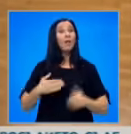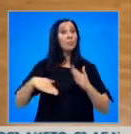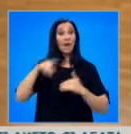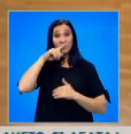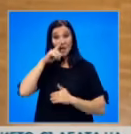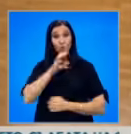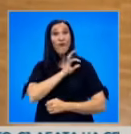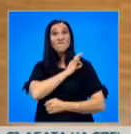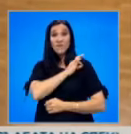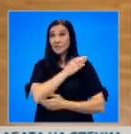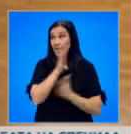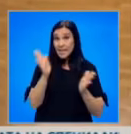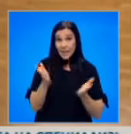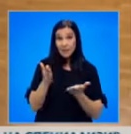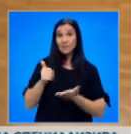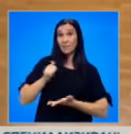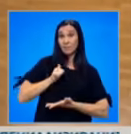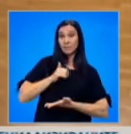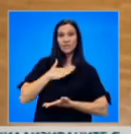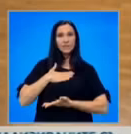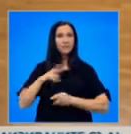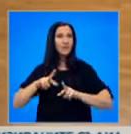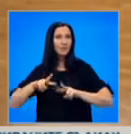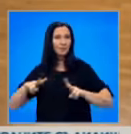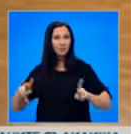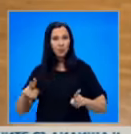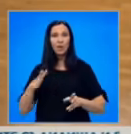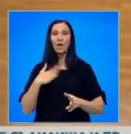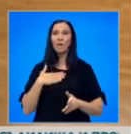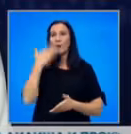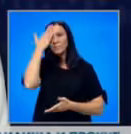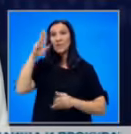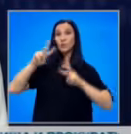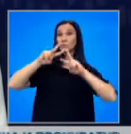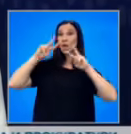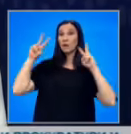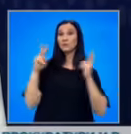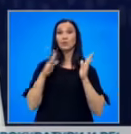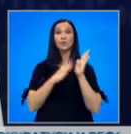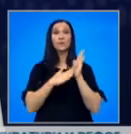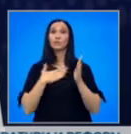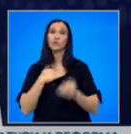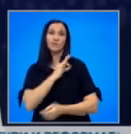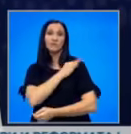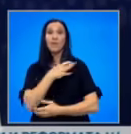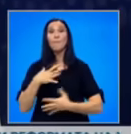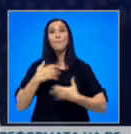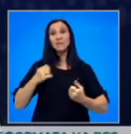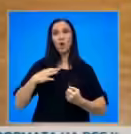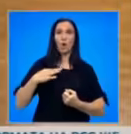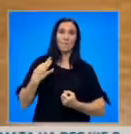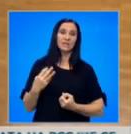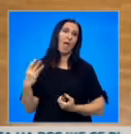Най-важното е – вакцинирайте се, за да предпазите себе си и останалите. Има признато в целия свят доказателство, че нашите ваксини са безопасни